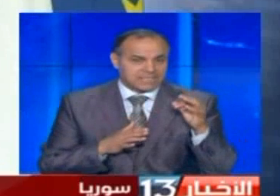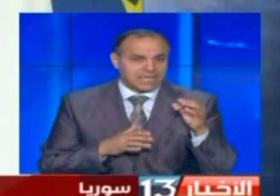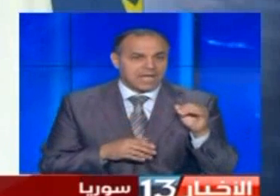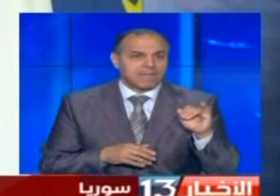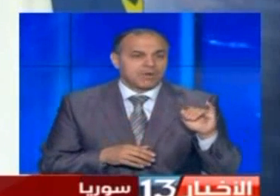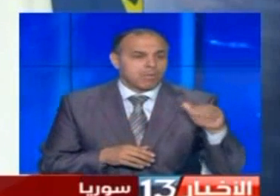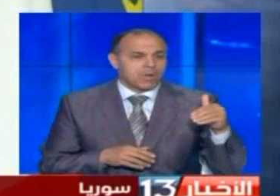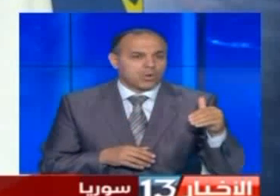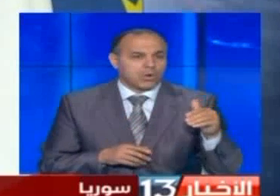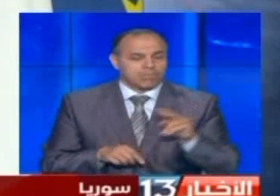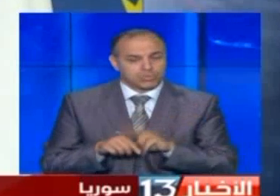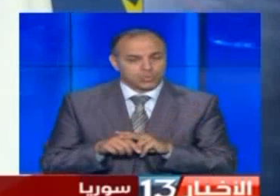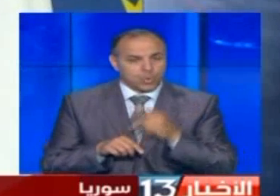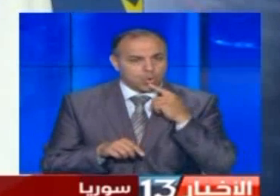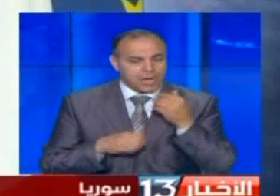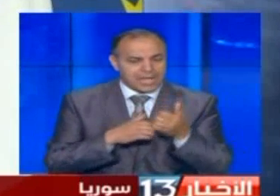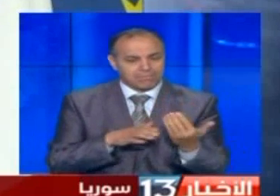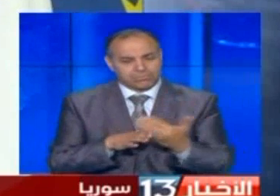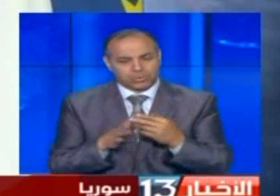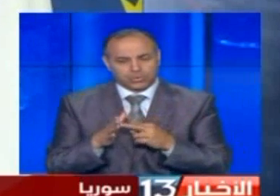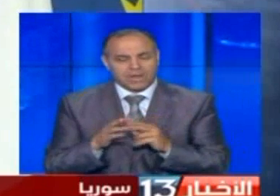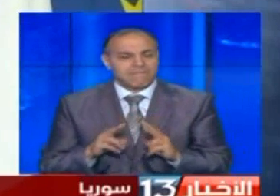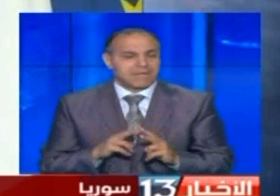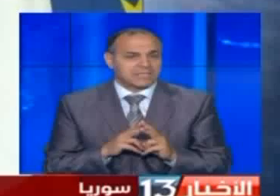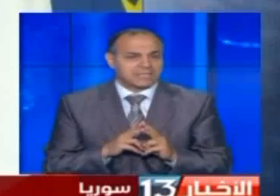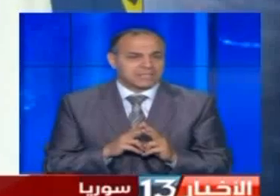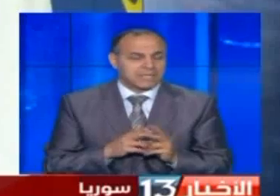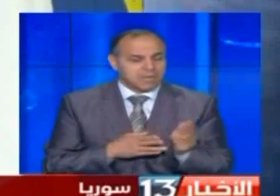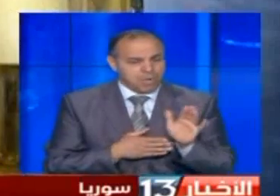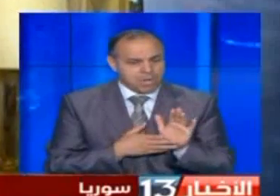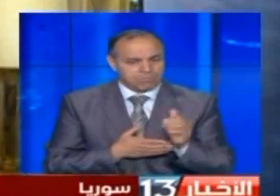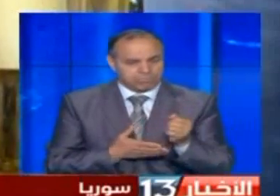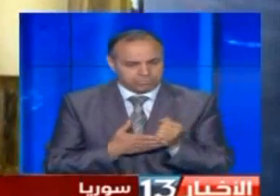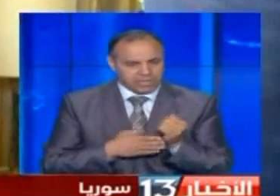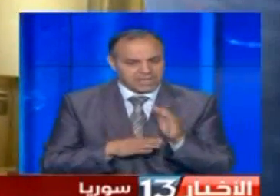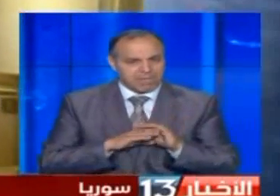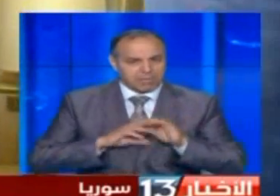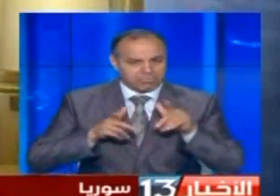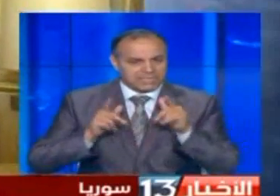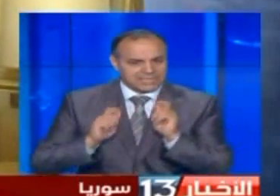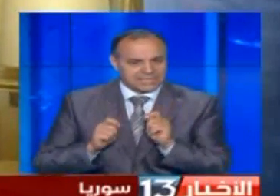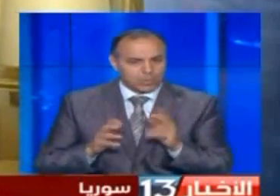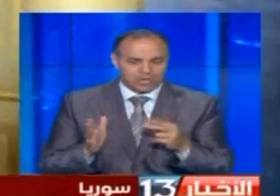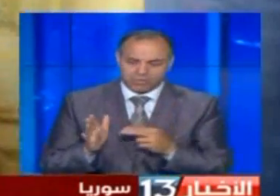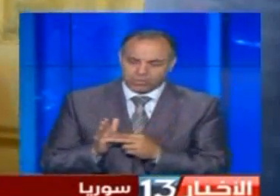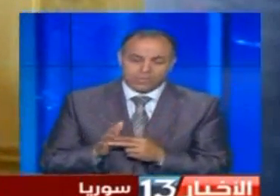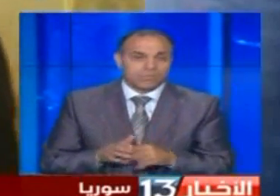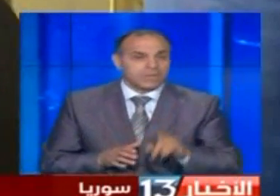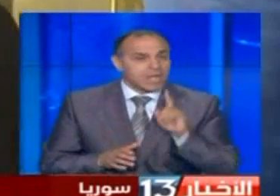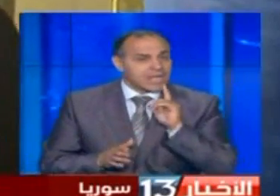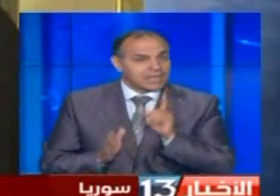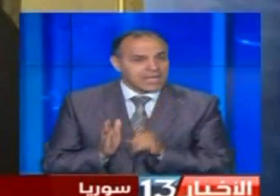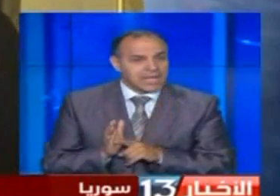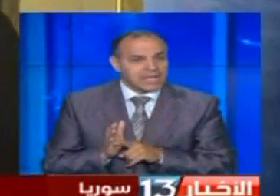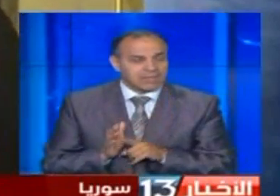ماكرون أمس وفدا من الهيئة العليا للمعارضة السورية في باريس مقدما دعمه لضمان انتقال سياسي في سوريا، تأكد